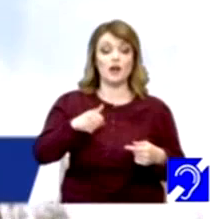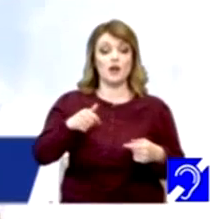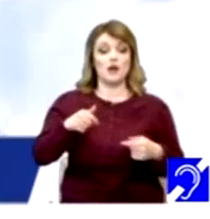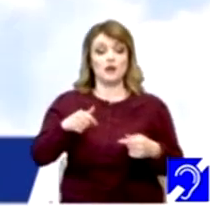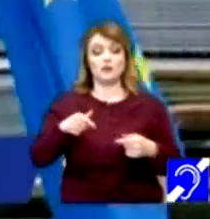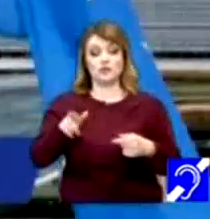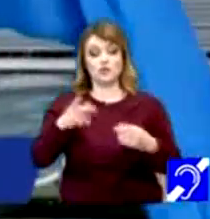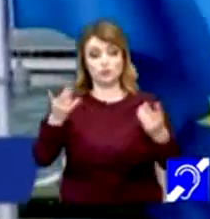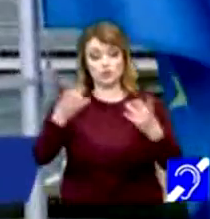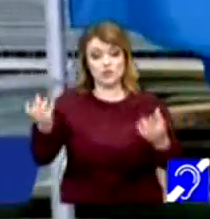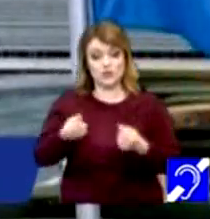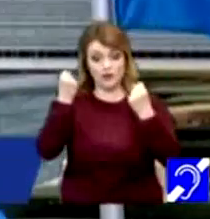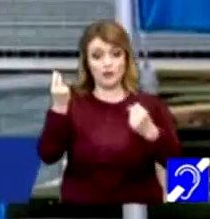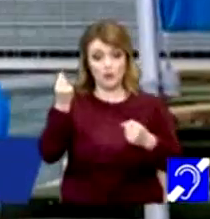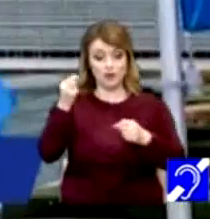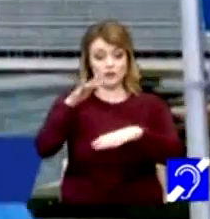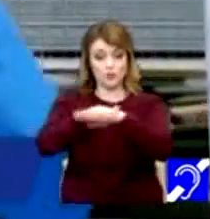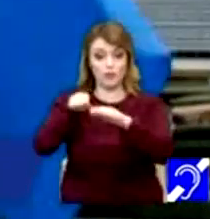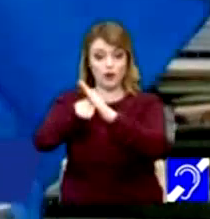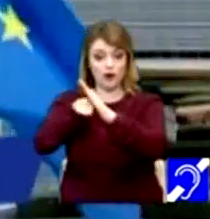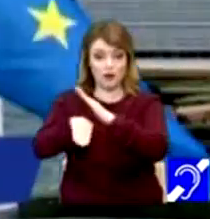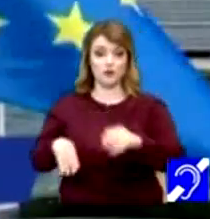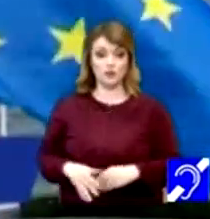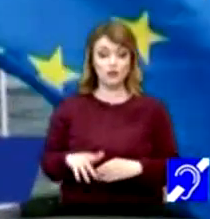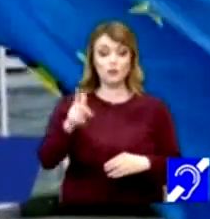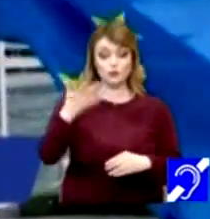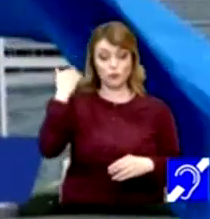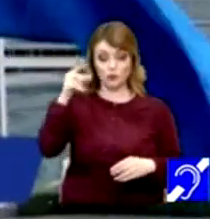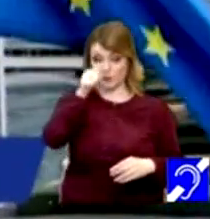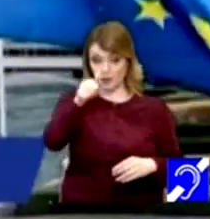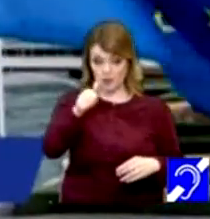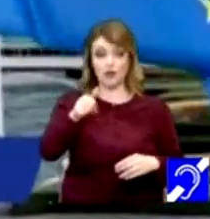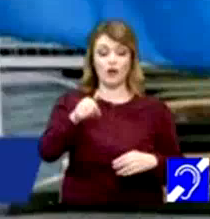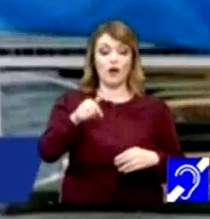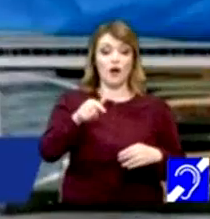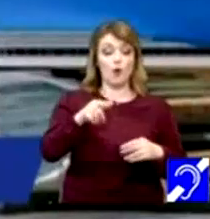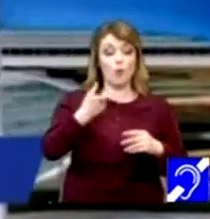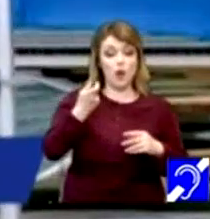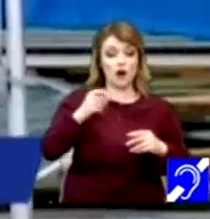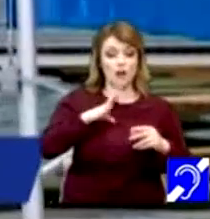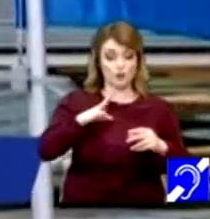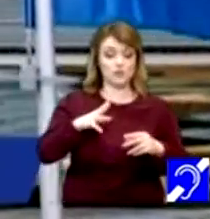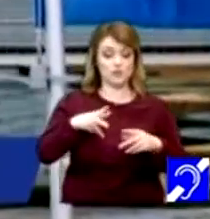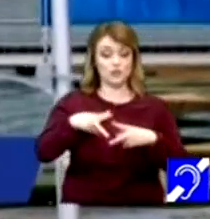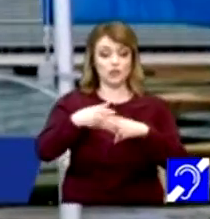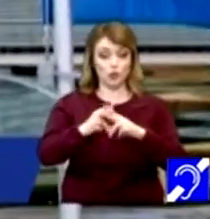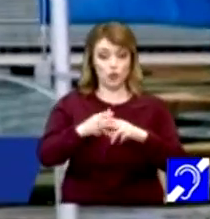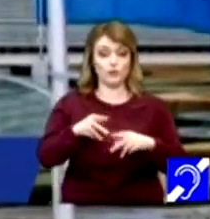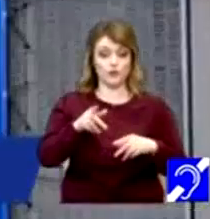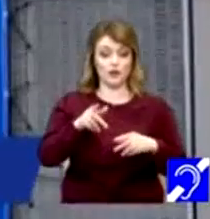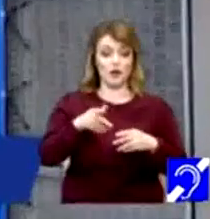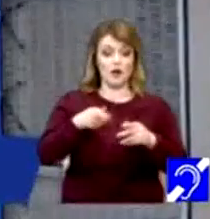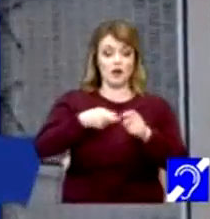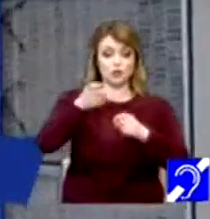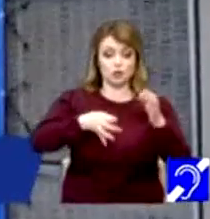de salvare Next Generation EU. Avertismentul vine în contextul în care luna trecută ratificarea fondului a fost întreruptă de Curtea